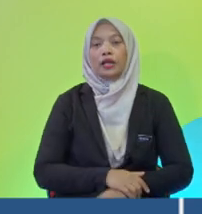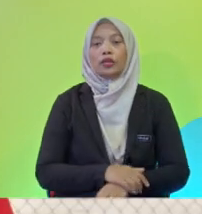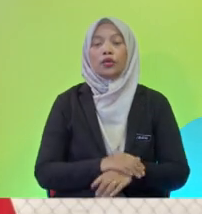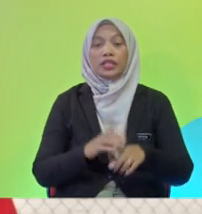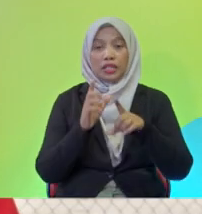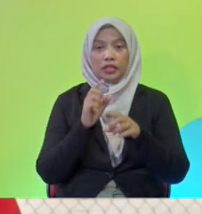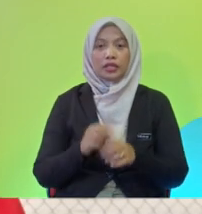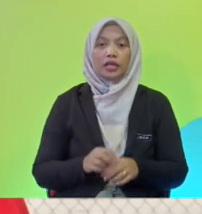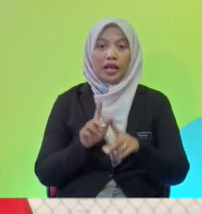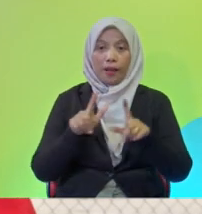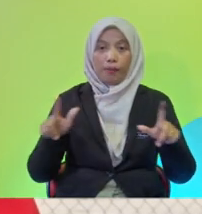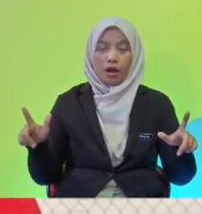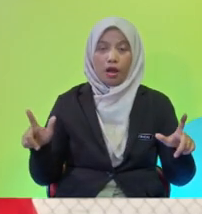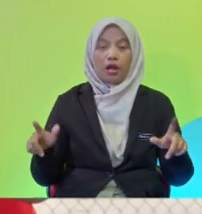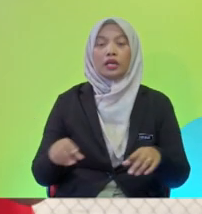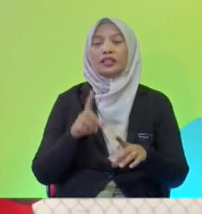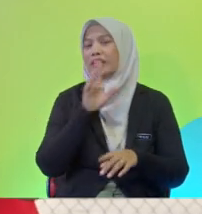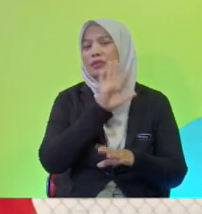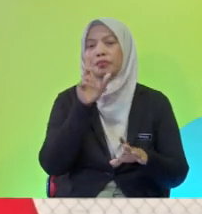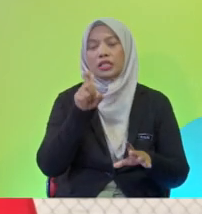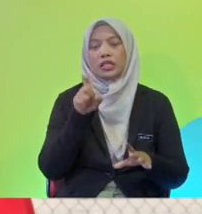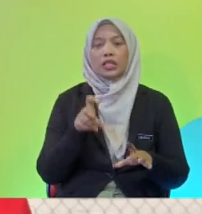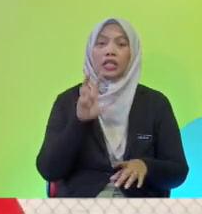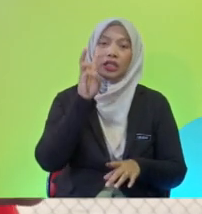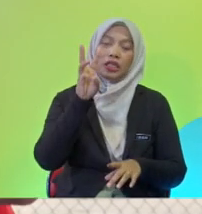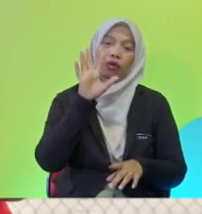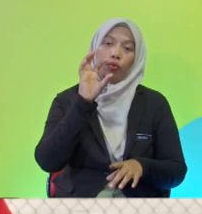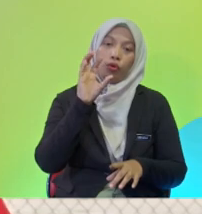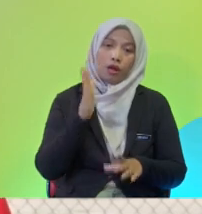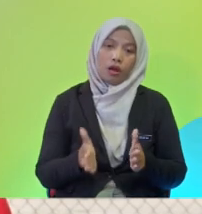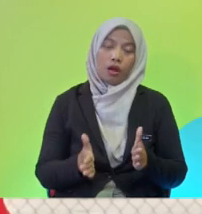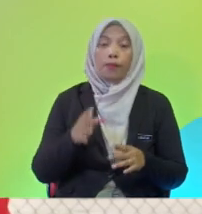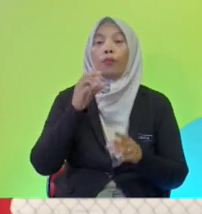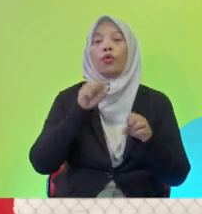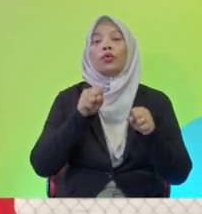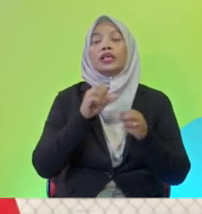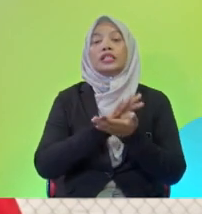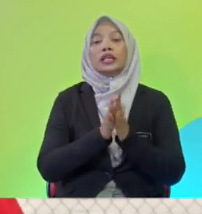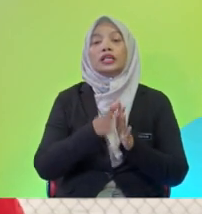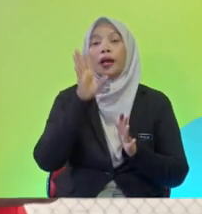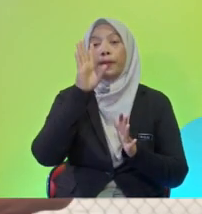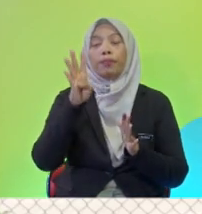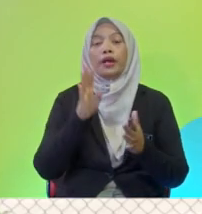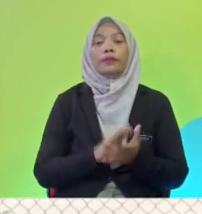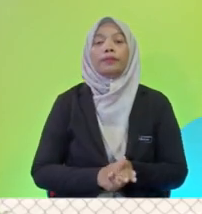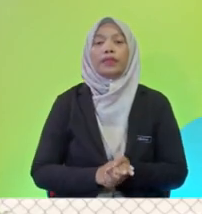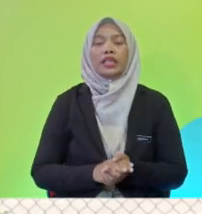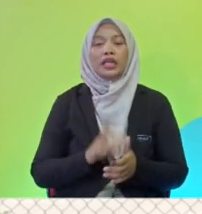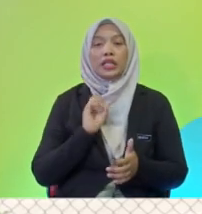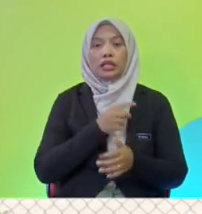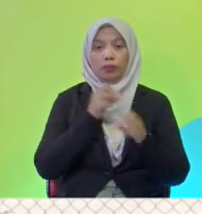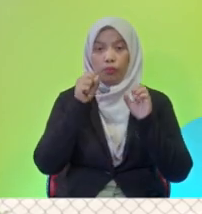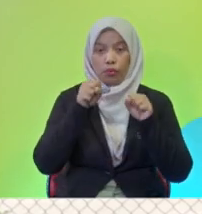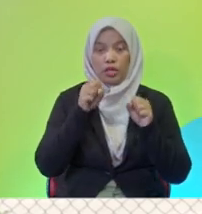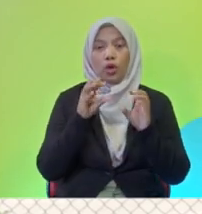rekreasi. Jadi tak semestinya dia 6 orang. Ha. Dia boleh jadi 5, boleh jadi 4, boleh jadi 3. Kita boleh ubahlah cikgu.